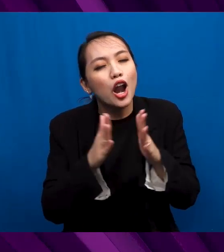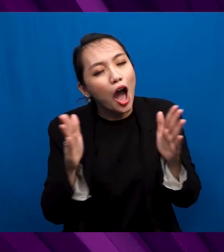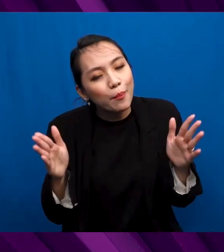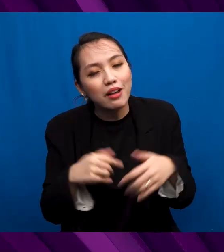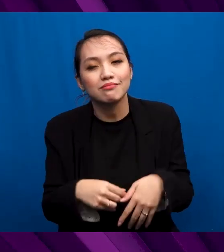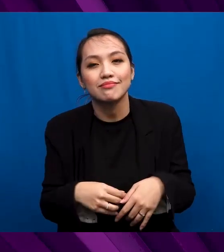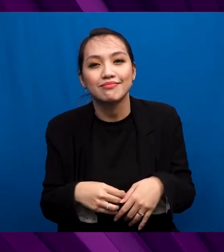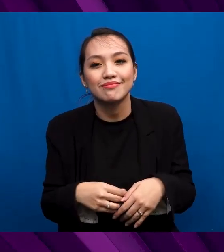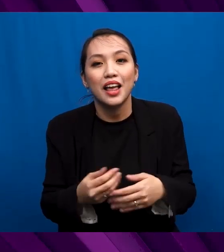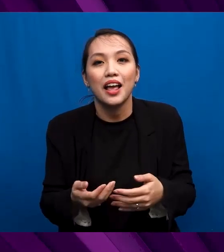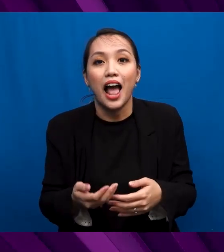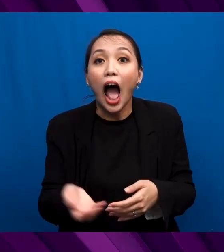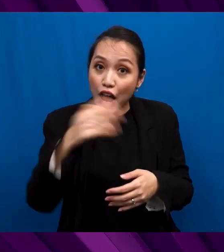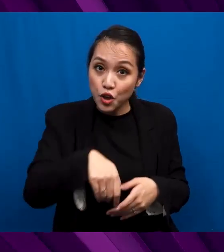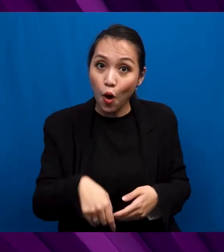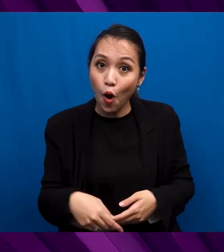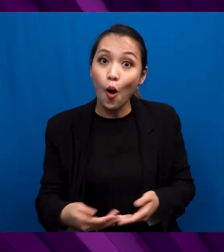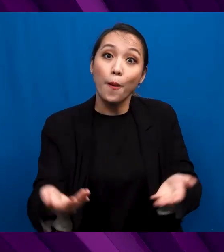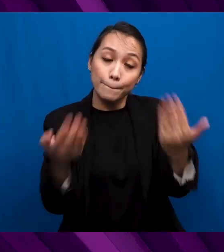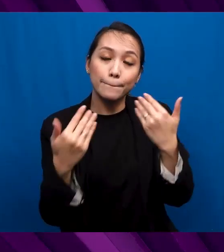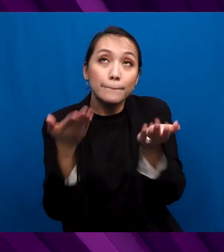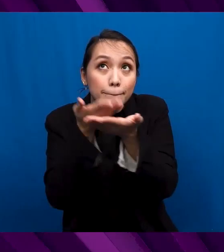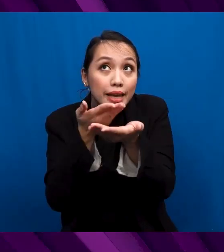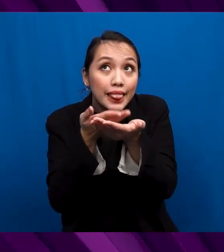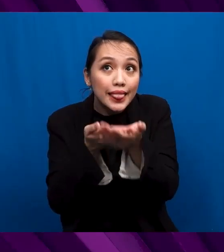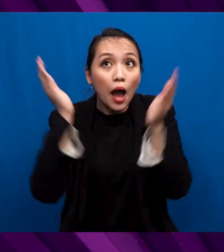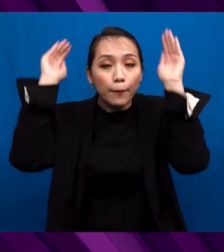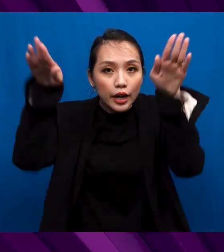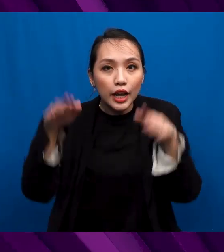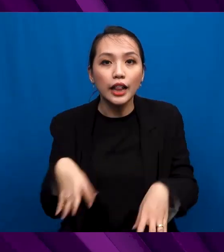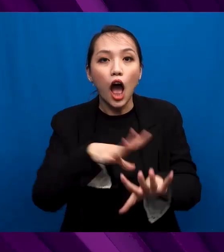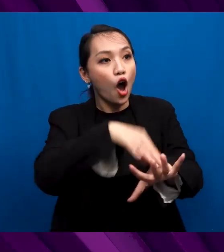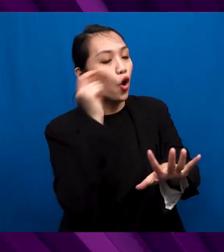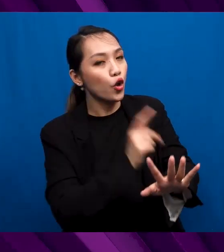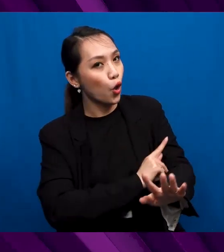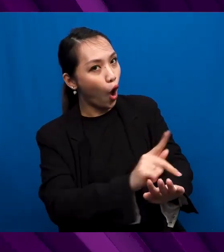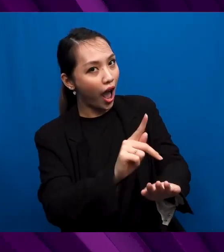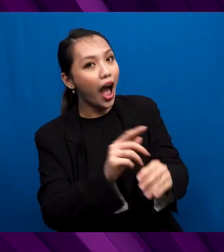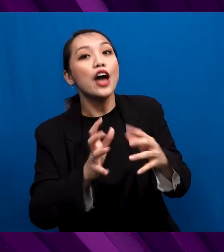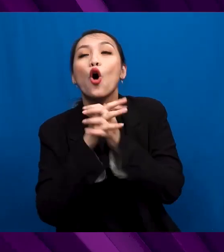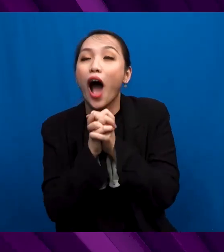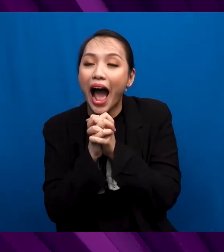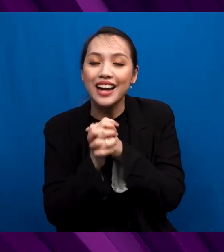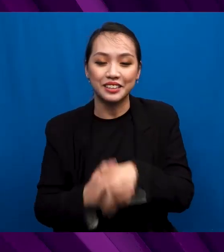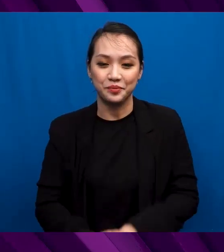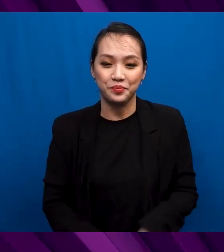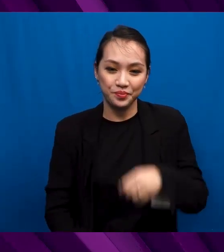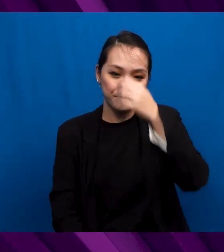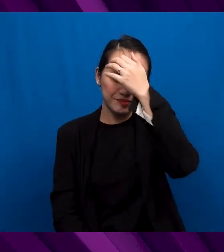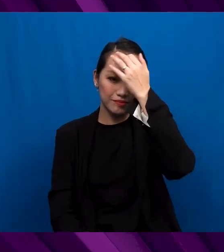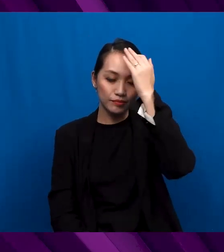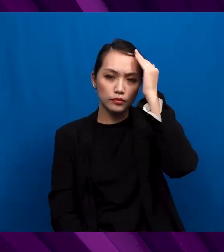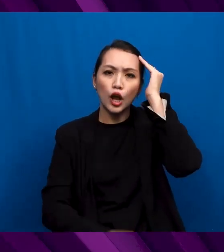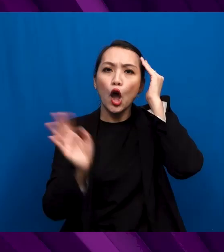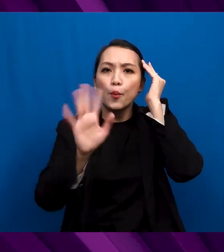doa. Kadang-kadang kita lihat teman kita ya kan yang bisa berdoa begitu lama. Bukan seperti orang Farisi di pinggir jalan, di tempat umum untuk